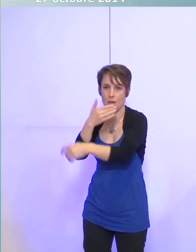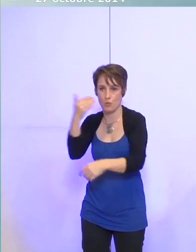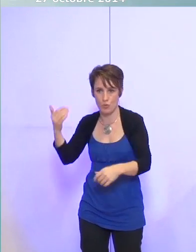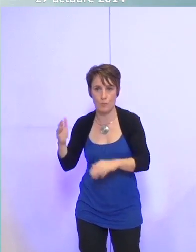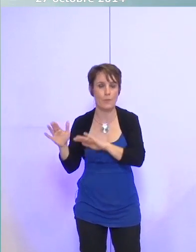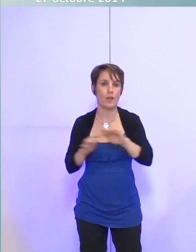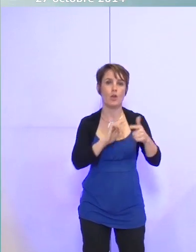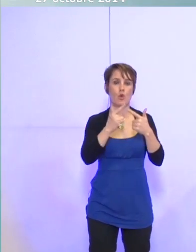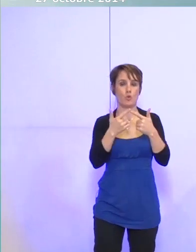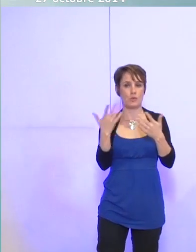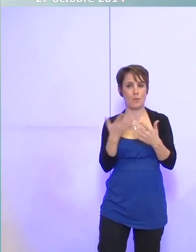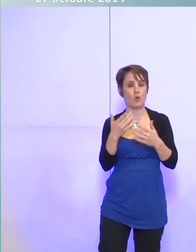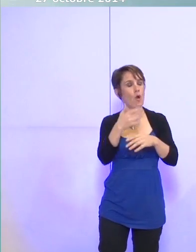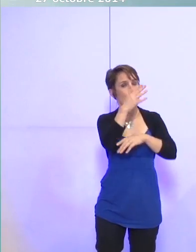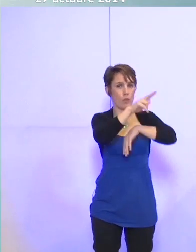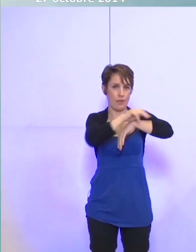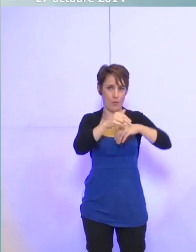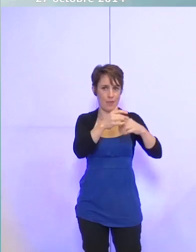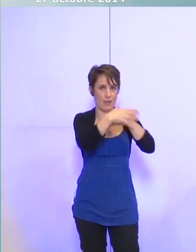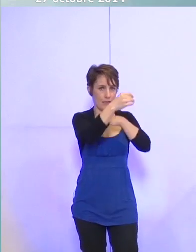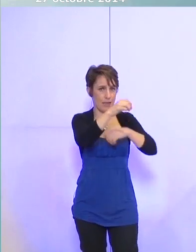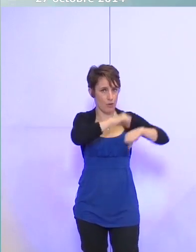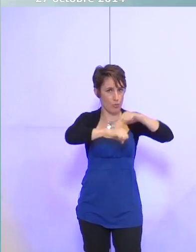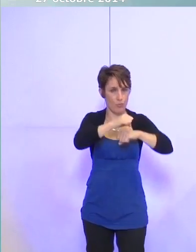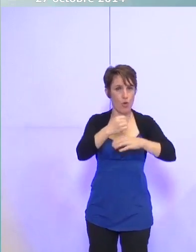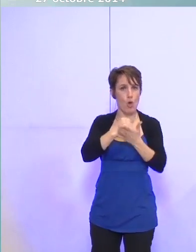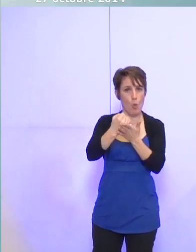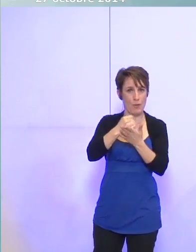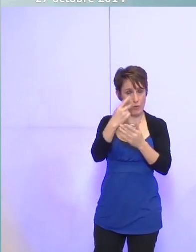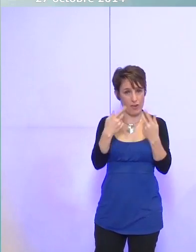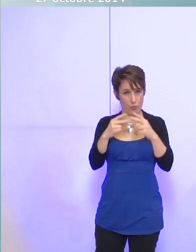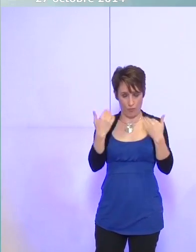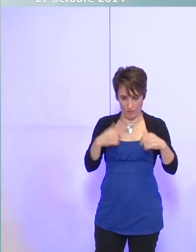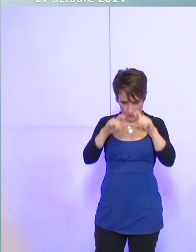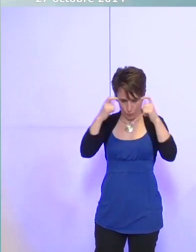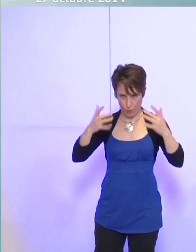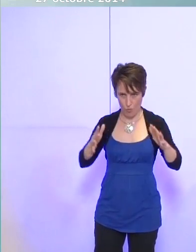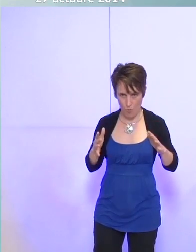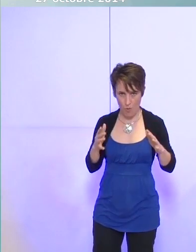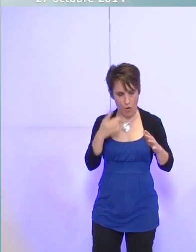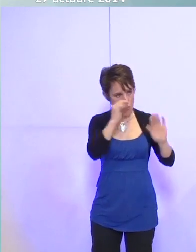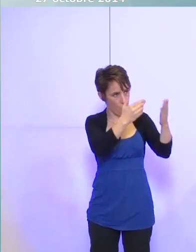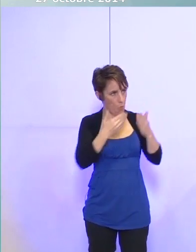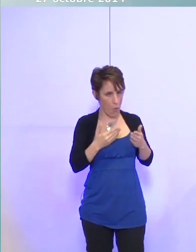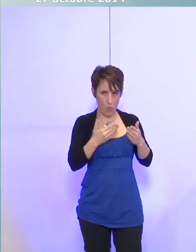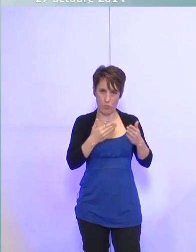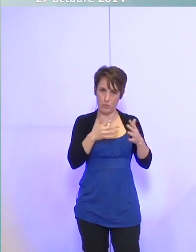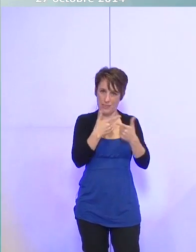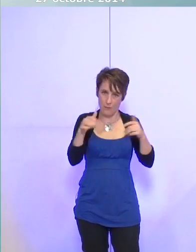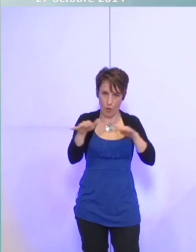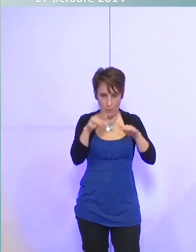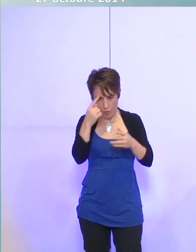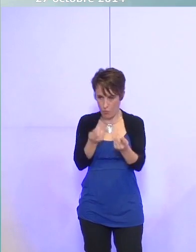ville et effectuée par un cabinet extérieur, est en cours et doit dégager différents scénarios quant aux futurs modes de gestion possibles. En